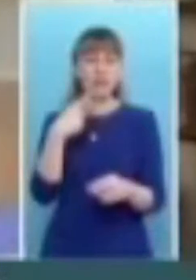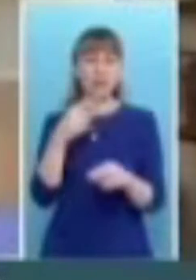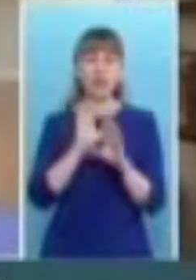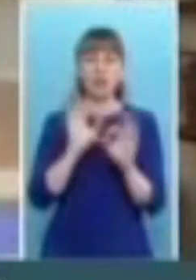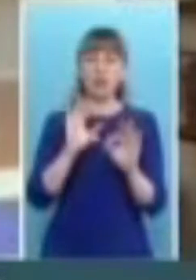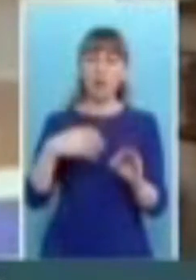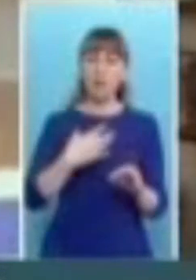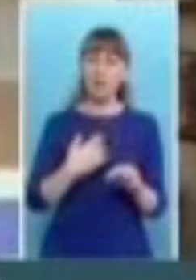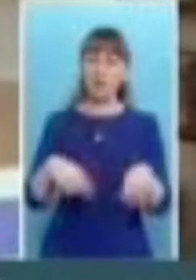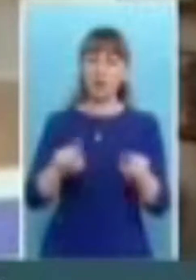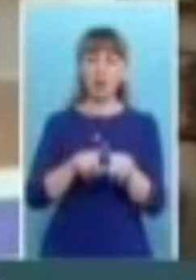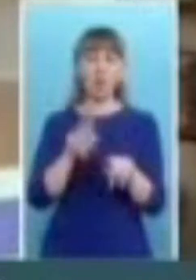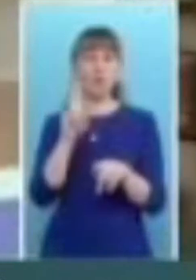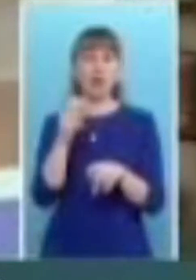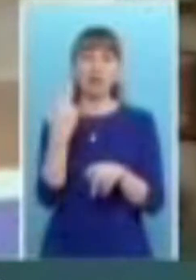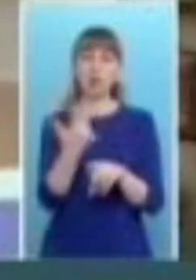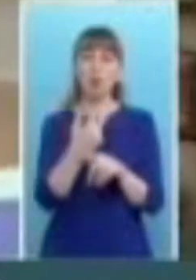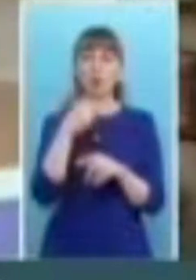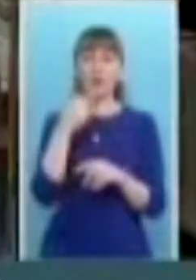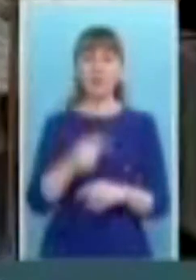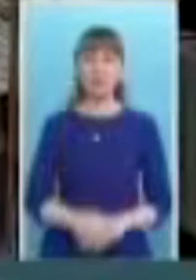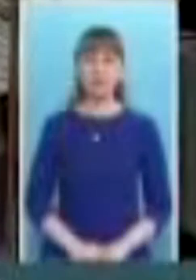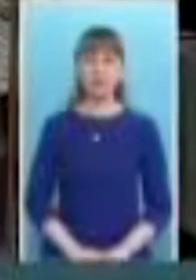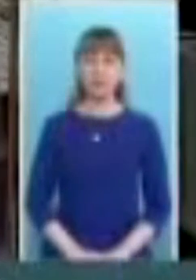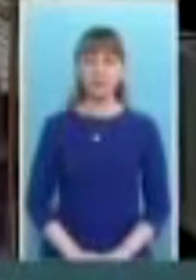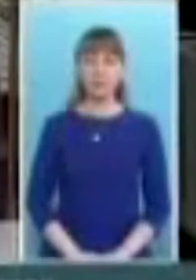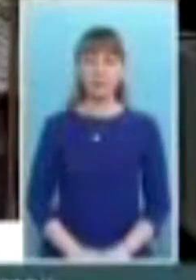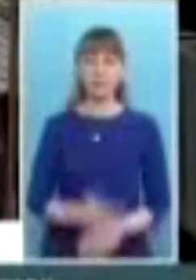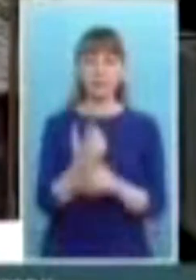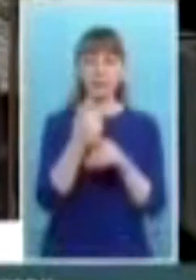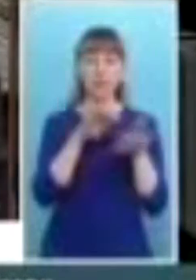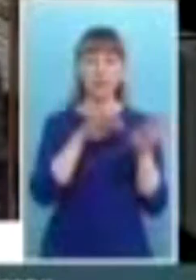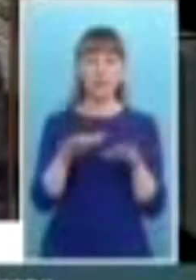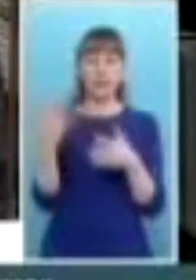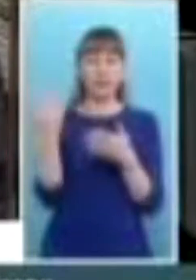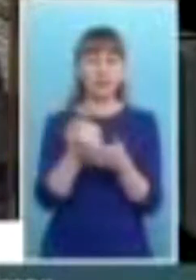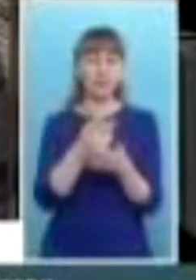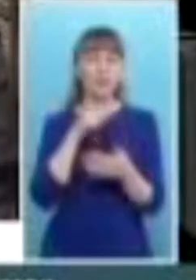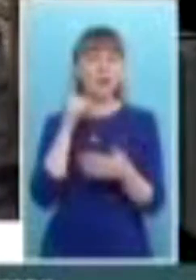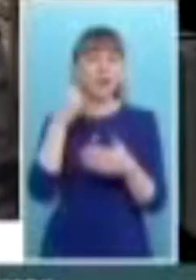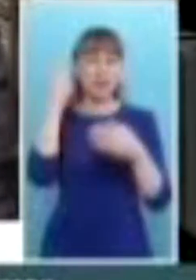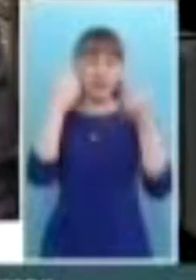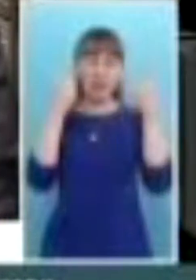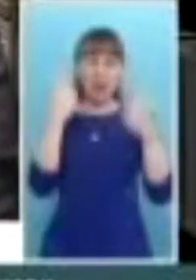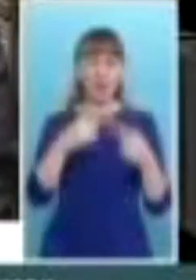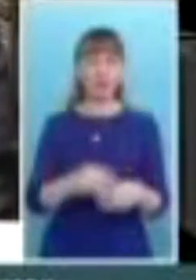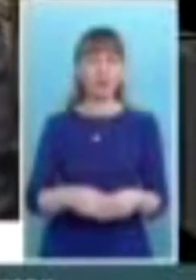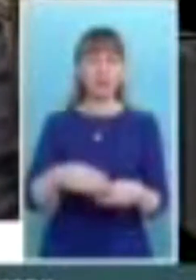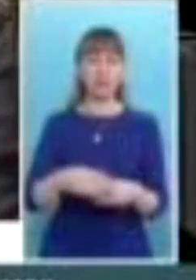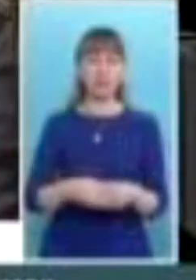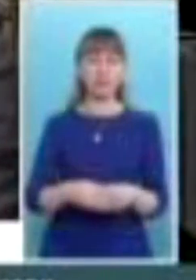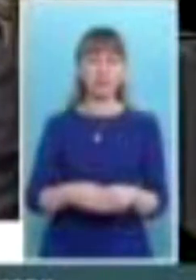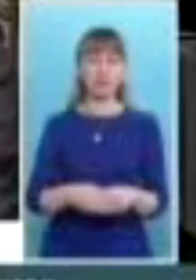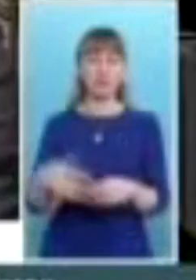объяснила значимость такого явления, как трехязычие. Основной целью мероприятия является выявление молодых талантов нашей области